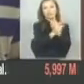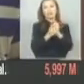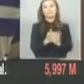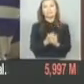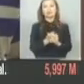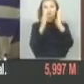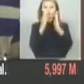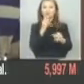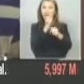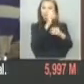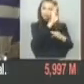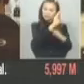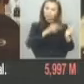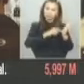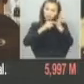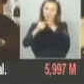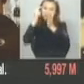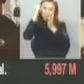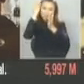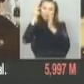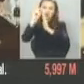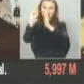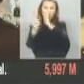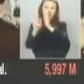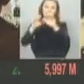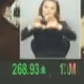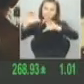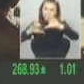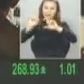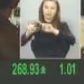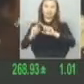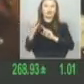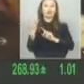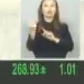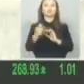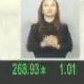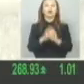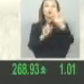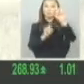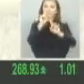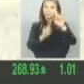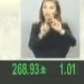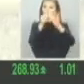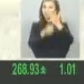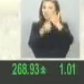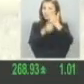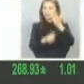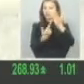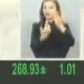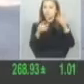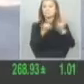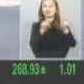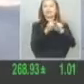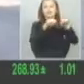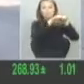ำเรื่องขึ้นสู่การพิจารณาของศาลได้ง่ายขึ้นนอกจากนี้ยังทำให้การประเมินภาษีเป็นมาตรฐานเดียวกันรวมทั้งเป็น